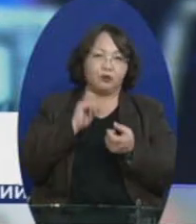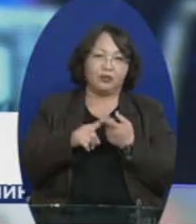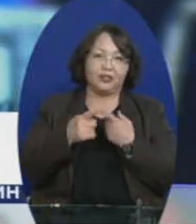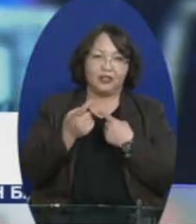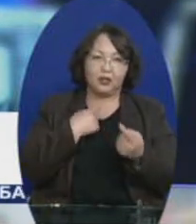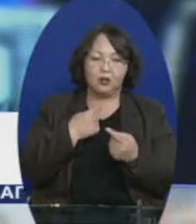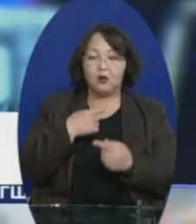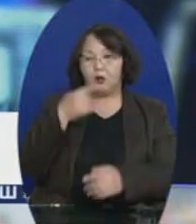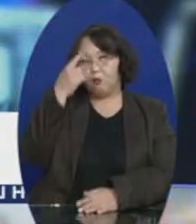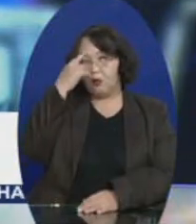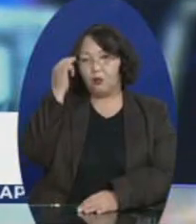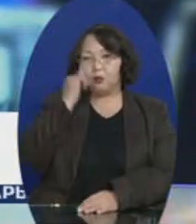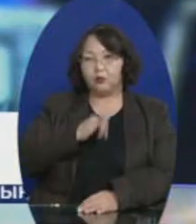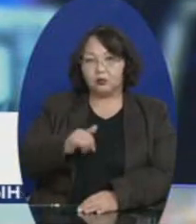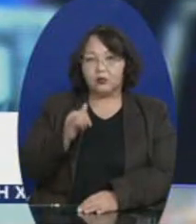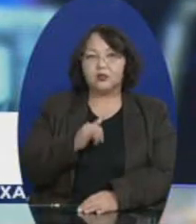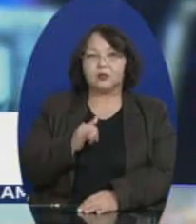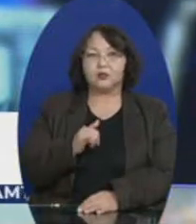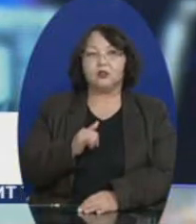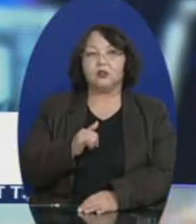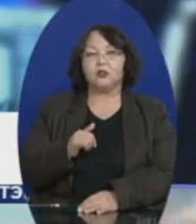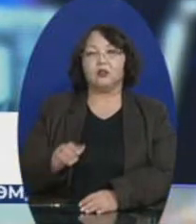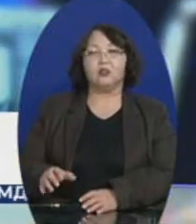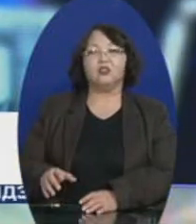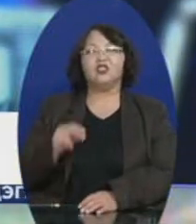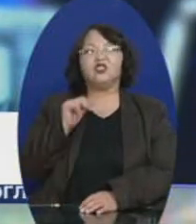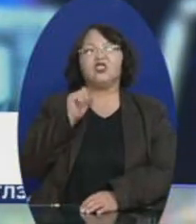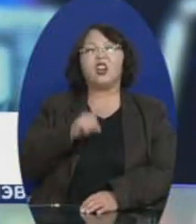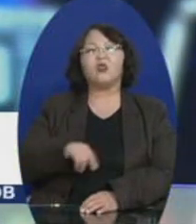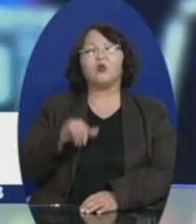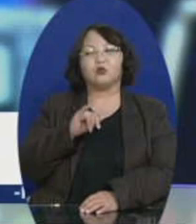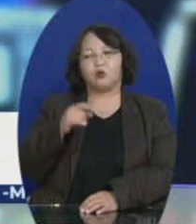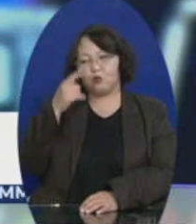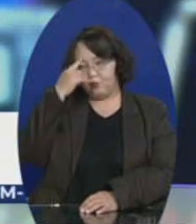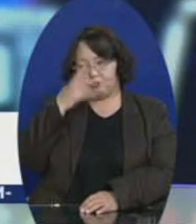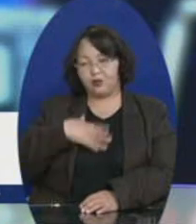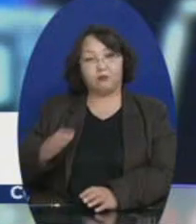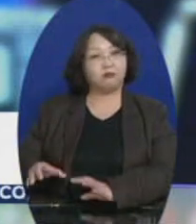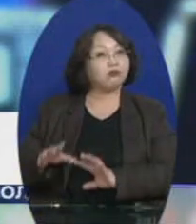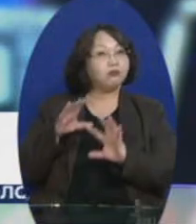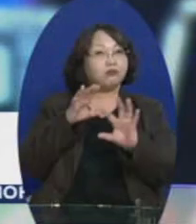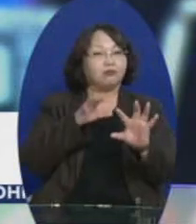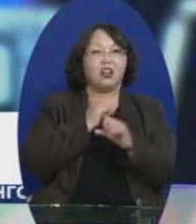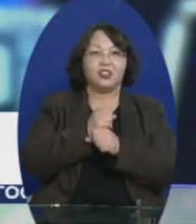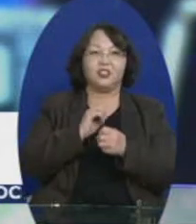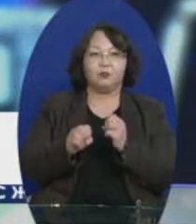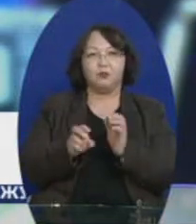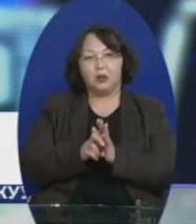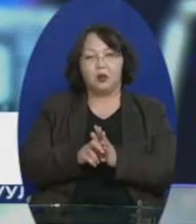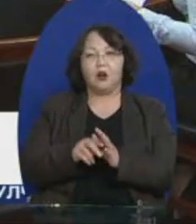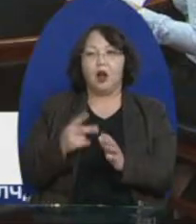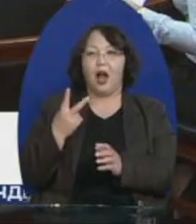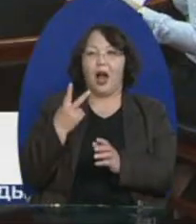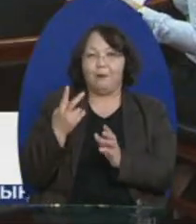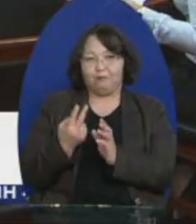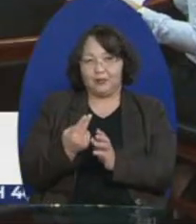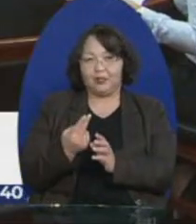улсаас ажиллах хүчний тоог 3 дахин нэмэгдүүлэх хоёр улсын хооронд шууд нислэг үүлддэг болохоор тохиролцоод байна.